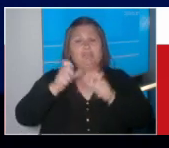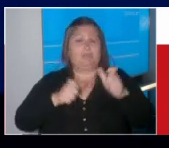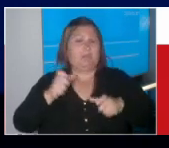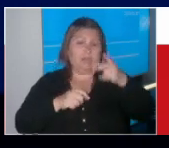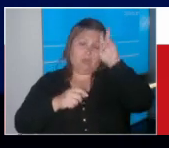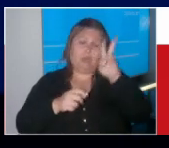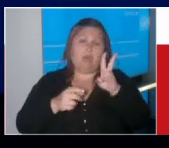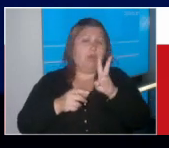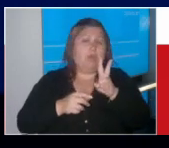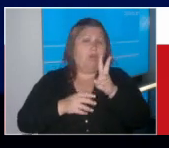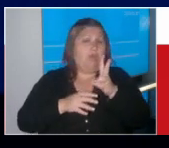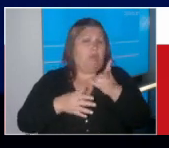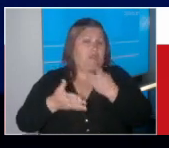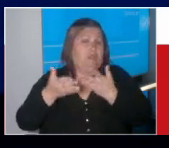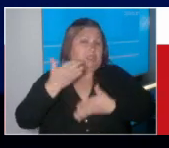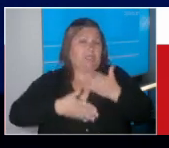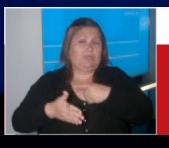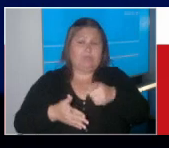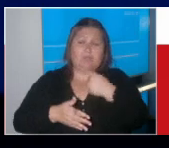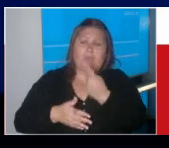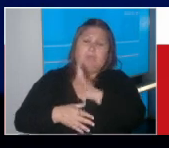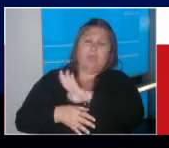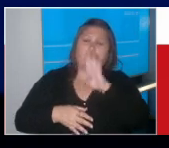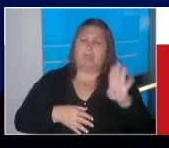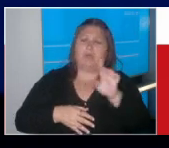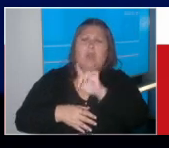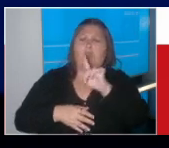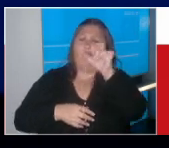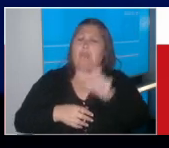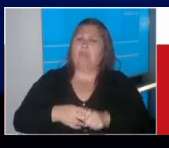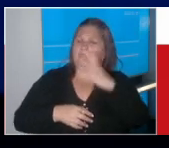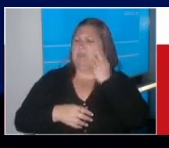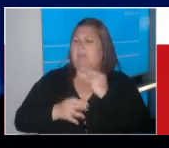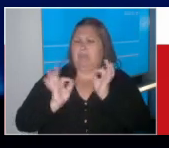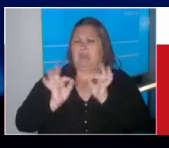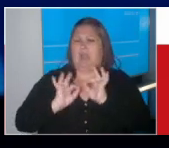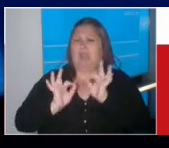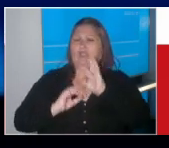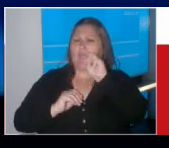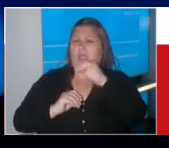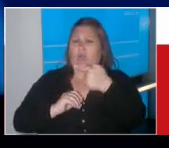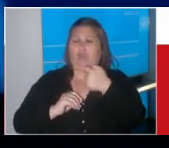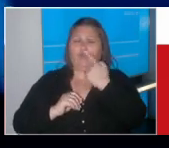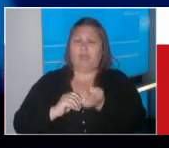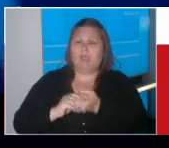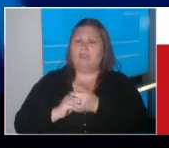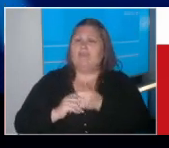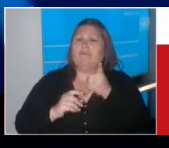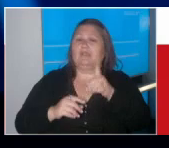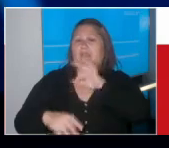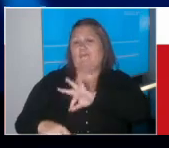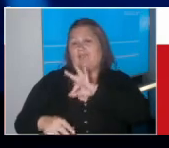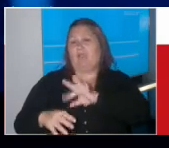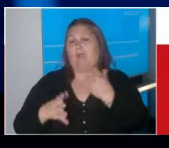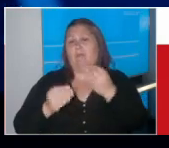עניינית, באים להגיד שמבחינתם נתניהו בכלל לא אדם נהנתן. בואי נשמע קטע של מאי גולן השבוע שמראה ממש את זה, ואני חושב שהוא מאפיין הרבה מאוד מבחורי